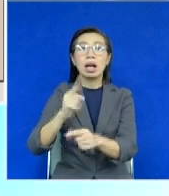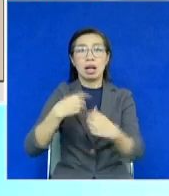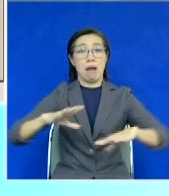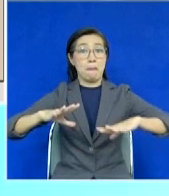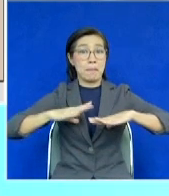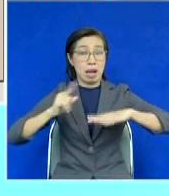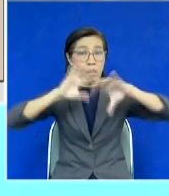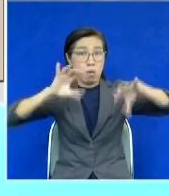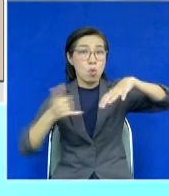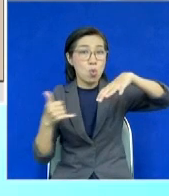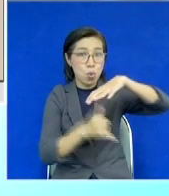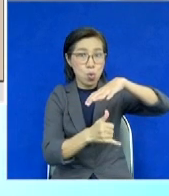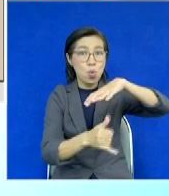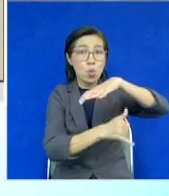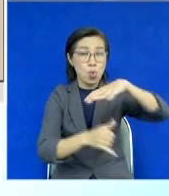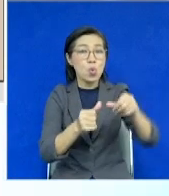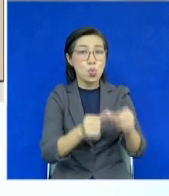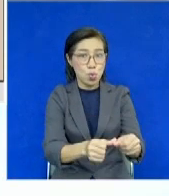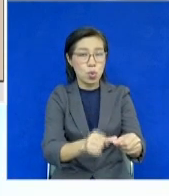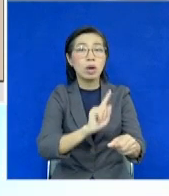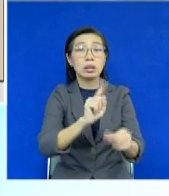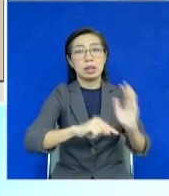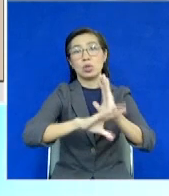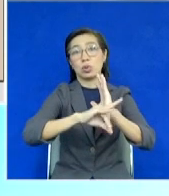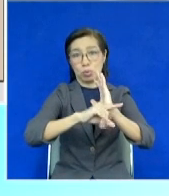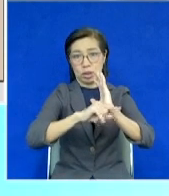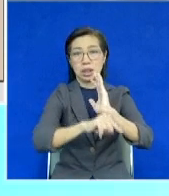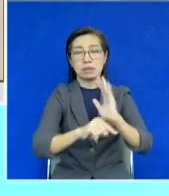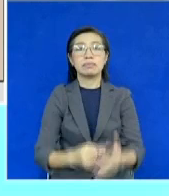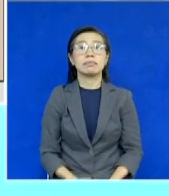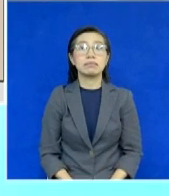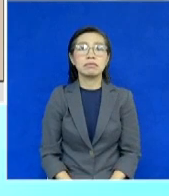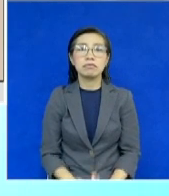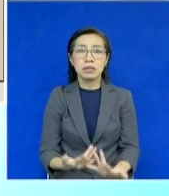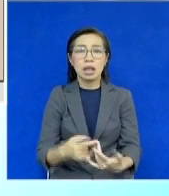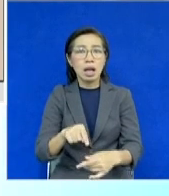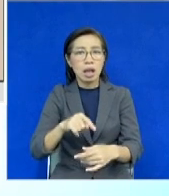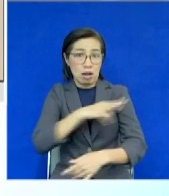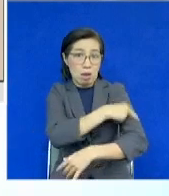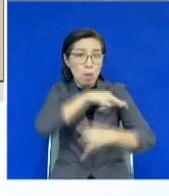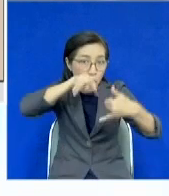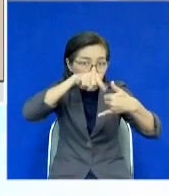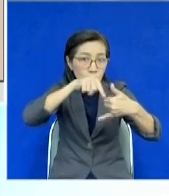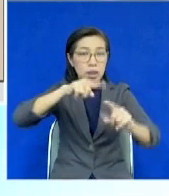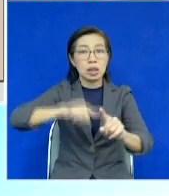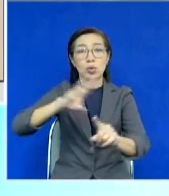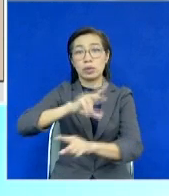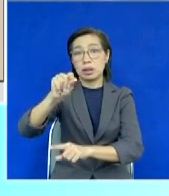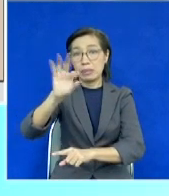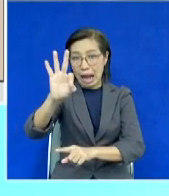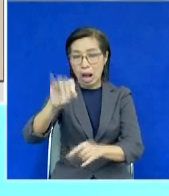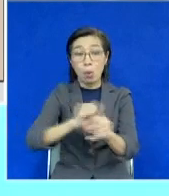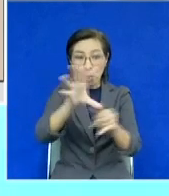ในสถานที่เฝ้าระวังที่รัฐจัดให้ในจังหวัดชลบุรีค่ะเก็บตัวอย่างในวันที่29มิถุนายนนะคะผลพ